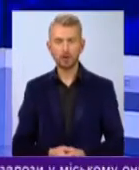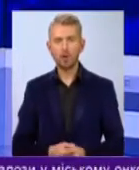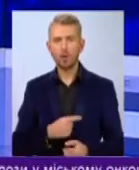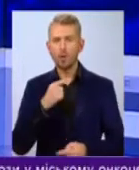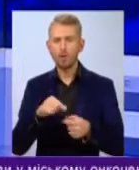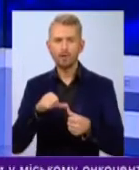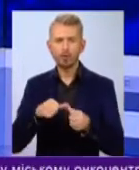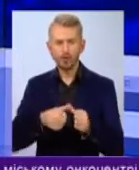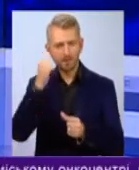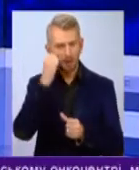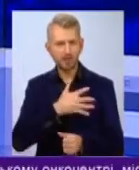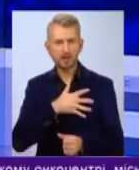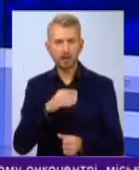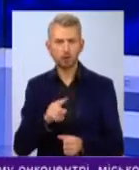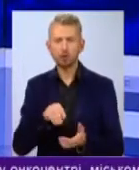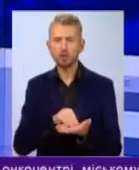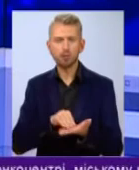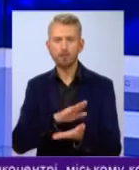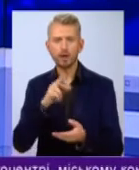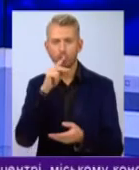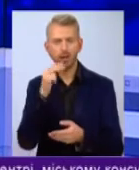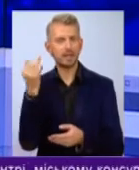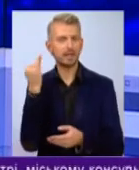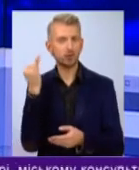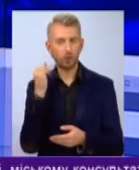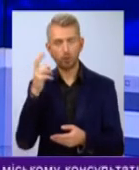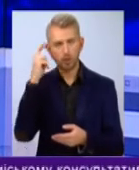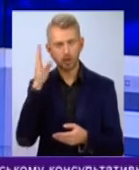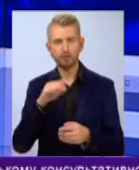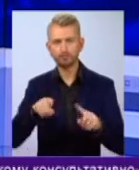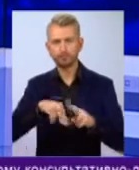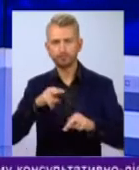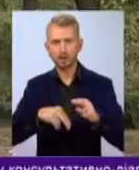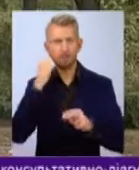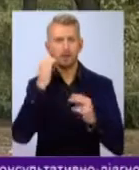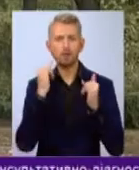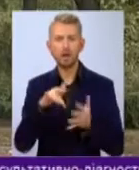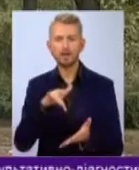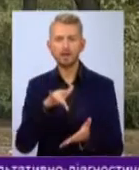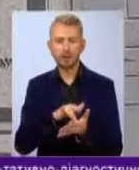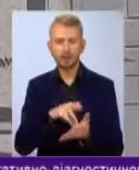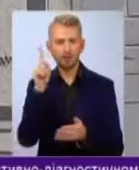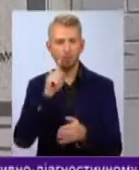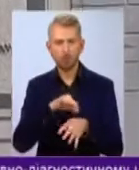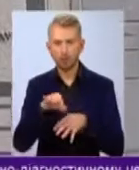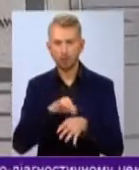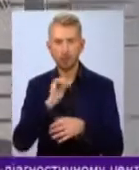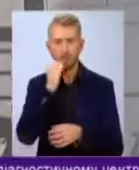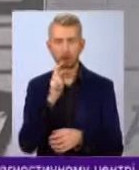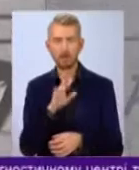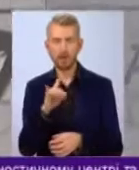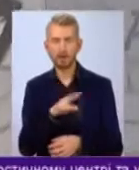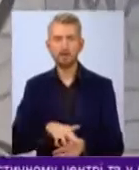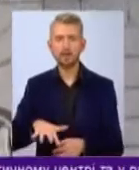Увіковічнити пам'ять загиблих, аби не повторювати помилки історії. У Києві створять меморіальний центр Голокосту «Бабин Яр» на території